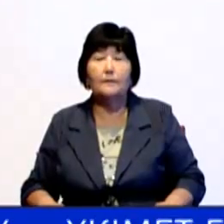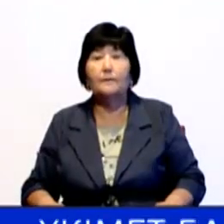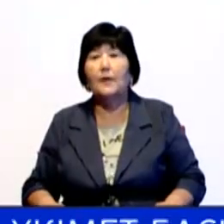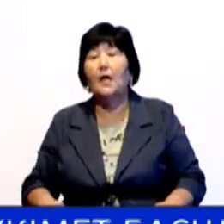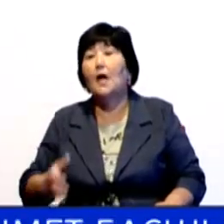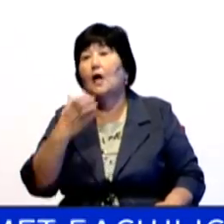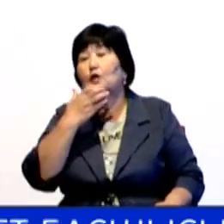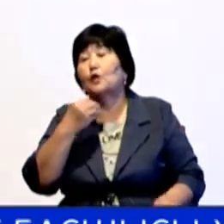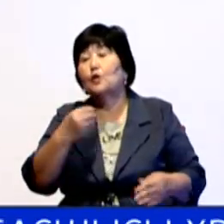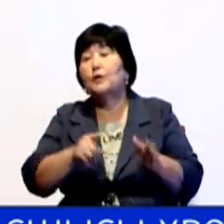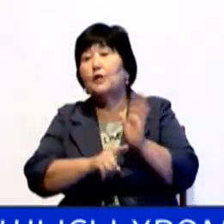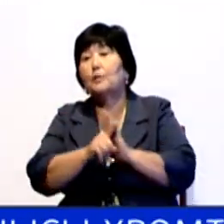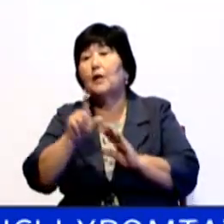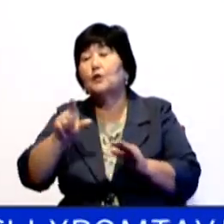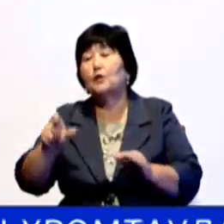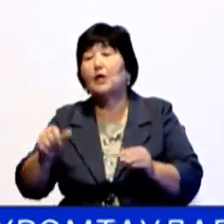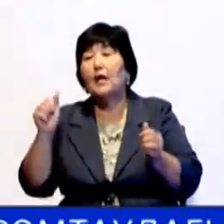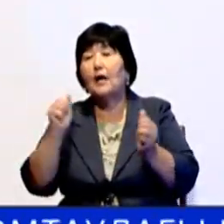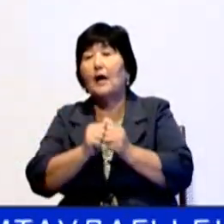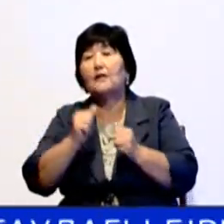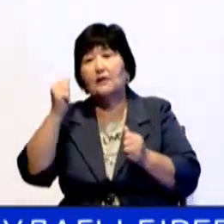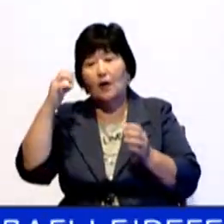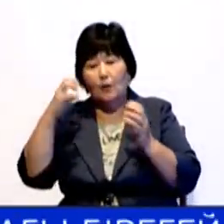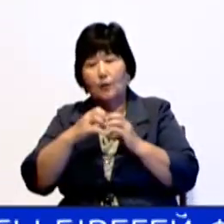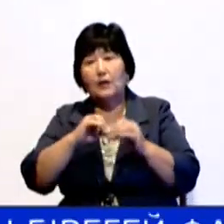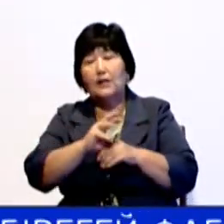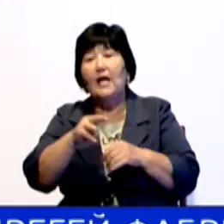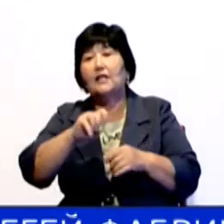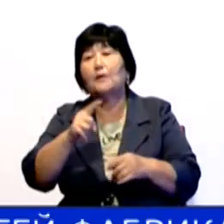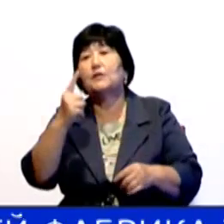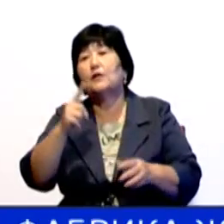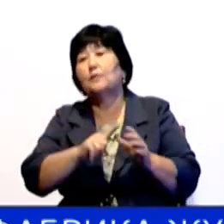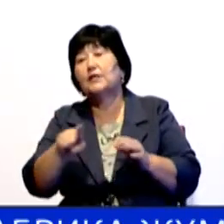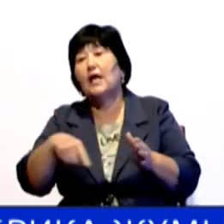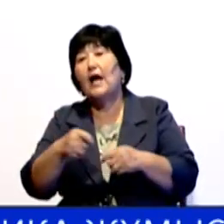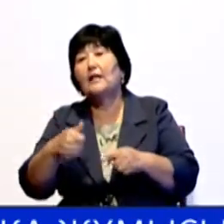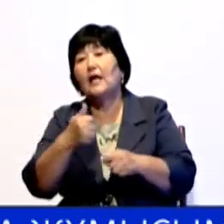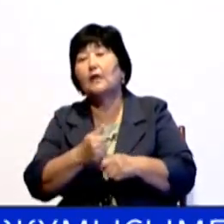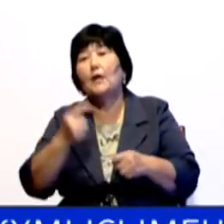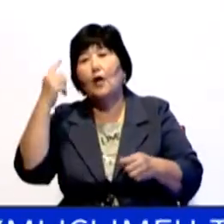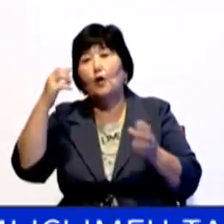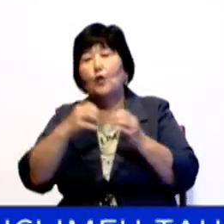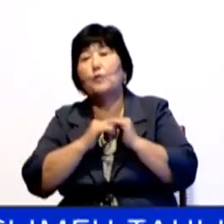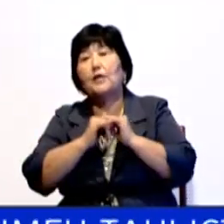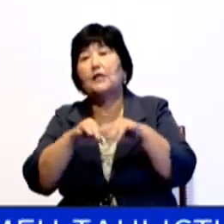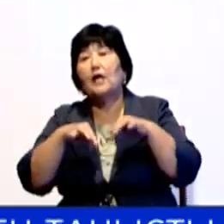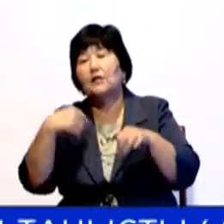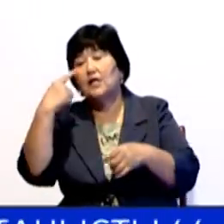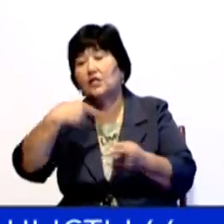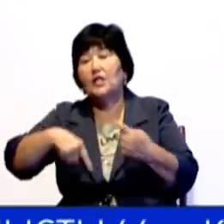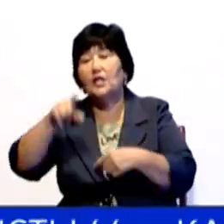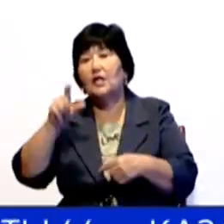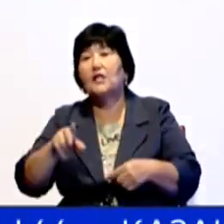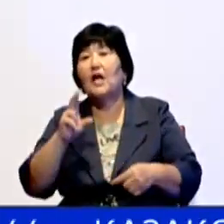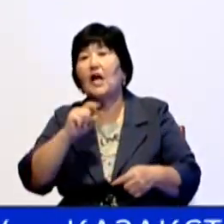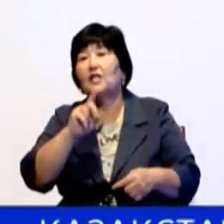Жылу беру маусымында тұрғындарды қатты отымен қамтамасыз ету мақсатында тамыз айының бірінен бастап қала әкімдігі мен көмір тасымалдаушы жеке кәсіпкер